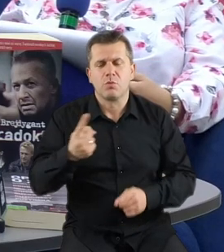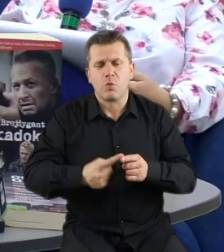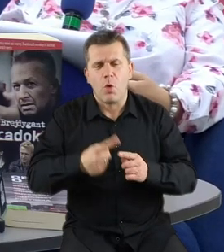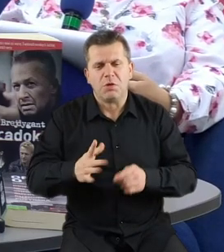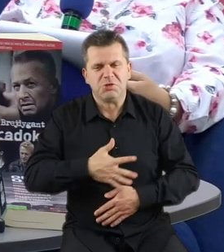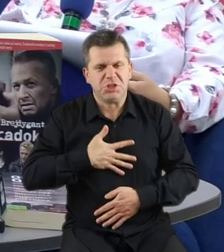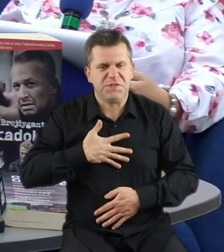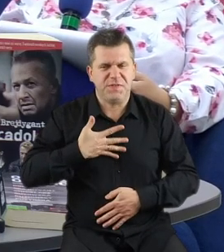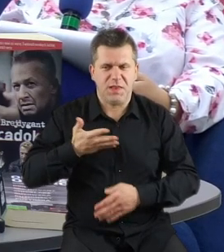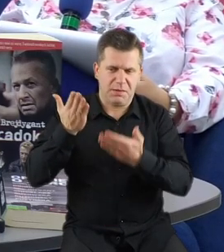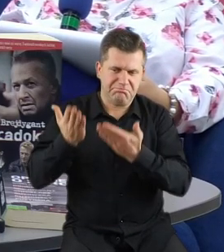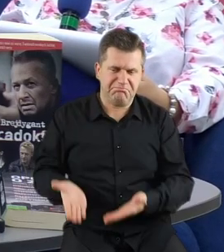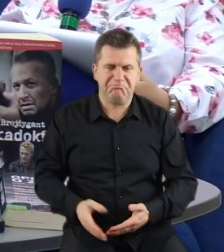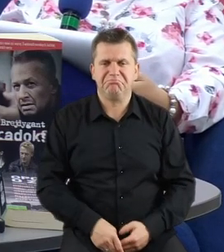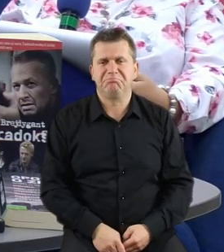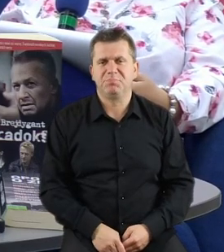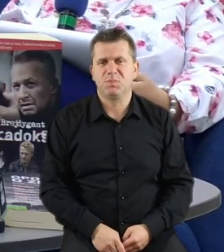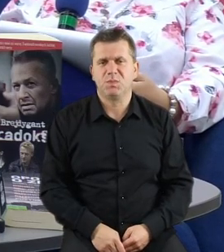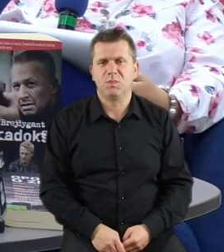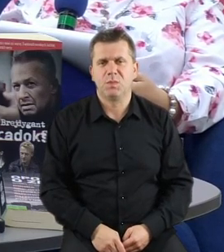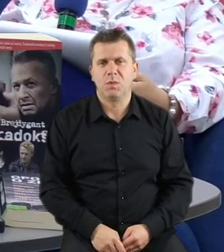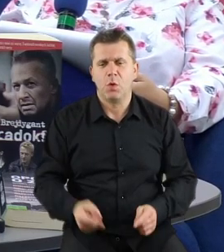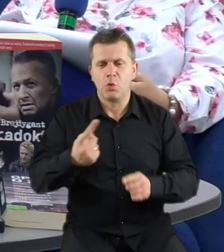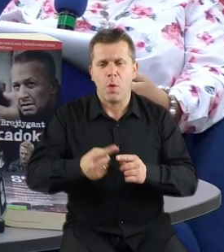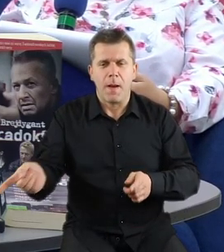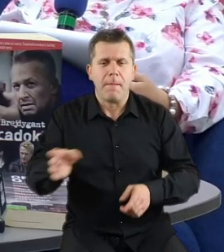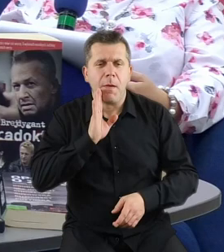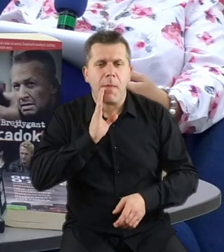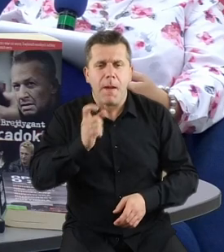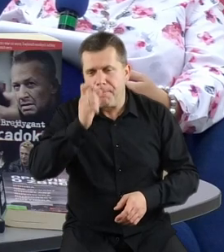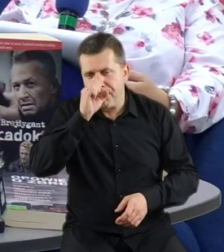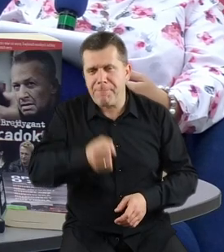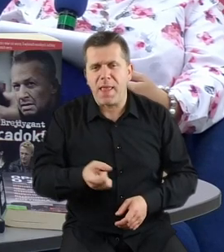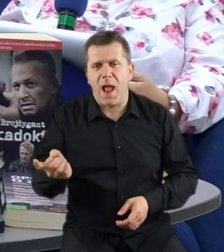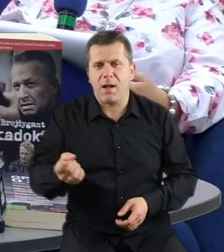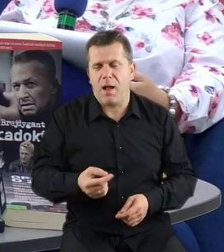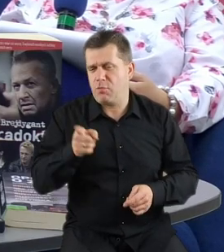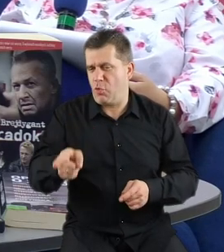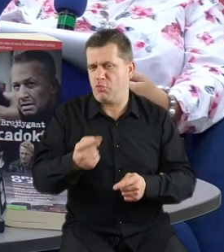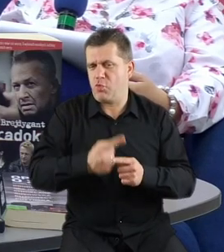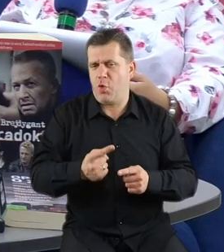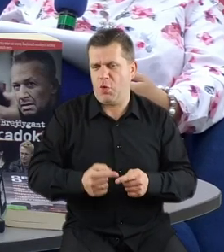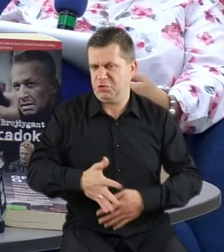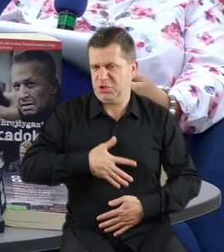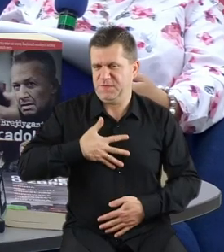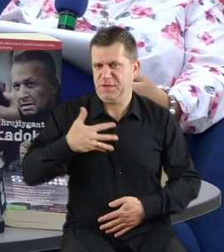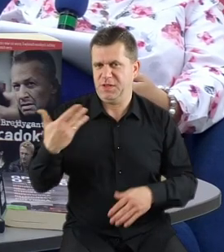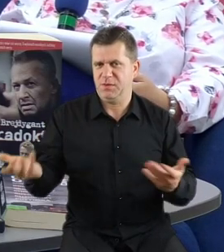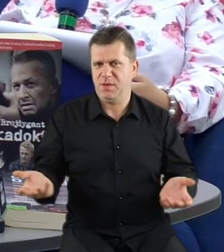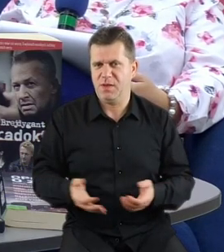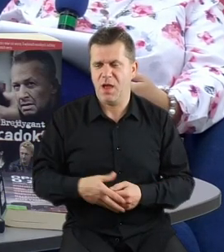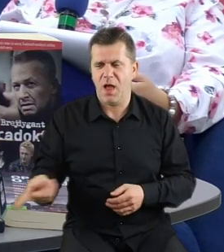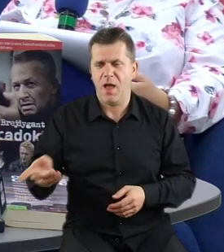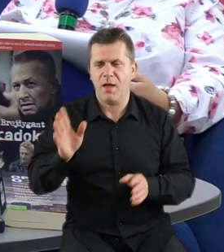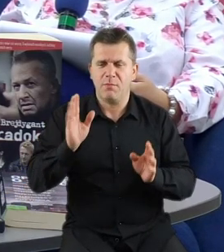leciwa i dziwna w ogóle. To jakby było takie trochę, że taką troszkę Baba Jaga to była. No, więc to, ona to ją jakby tak dziwiła. Nie,